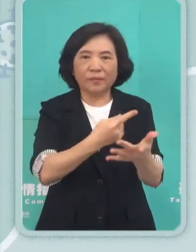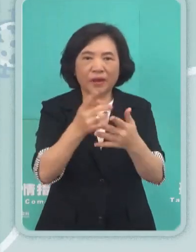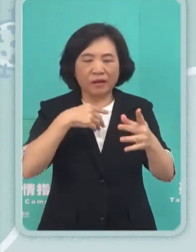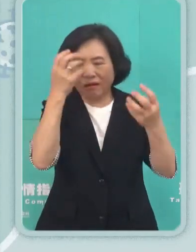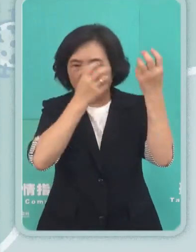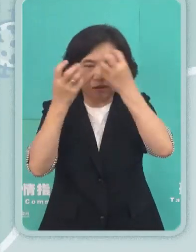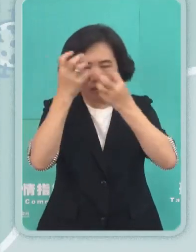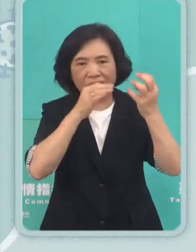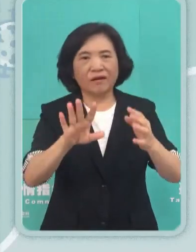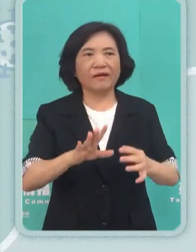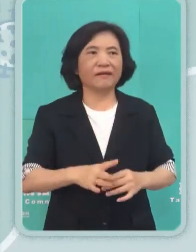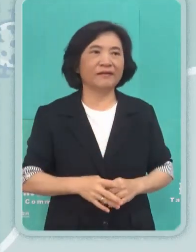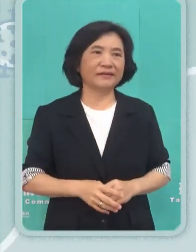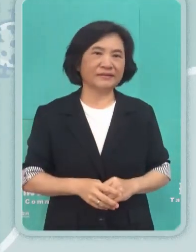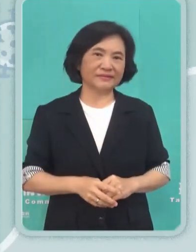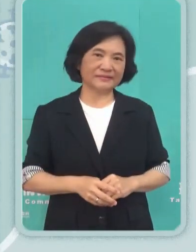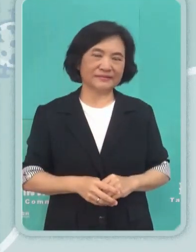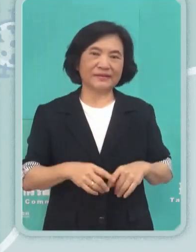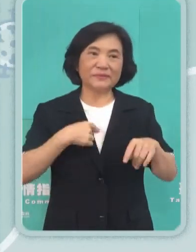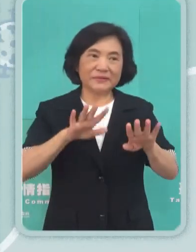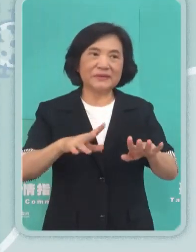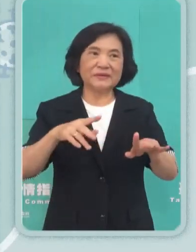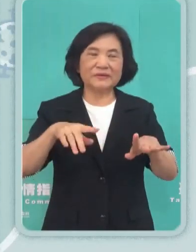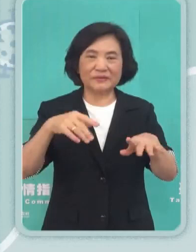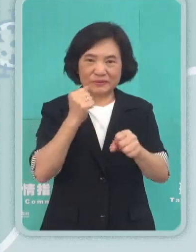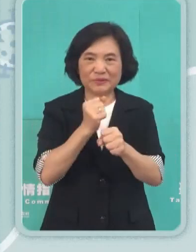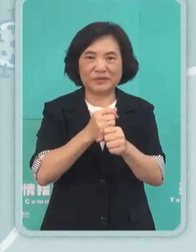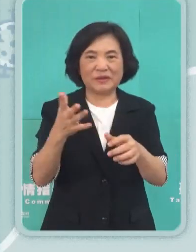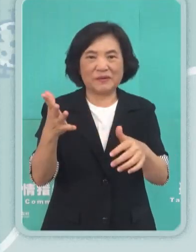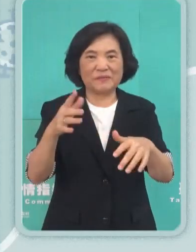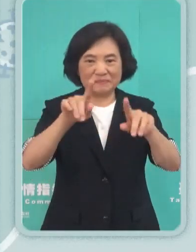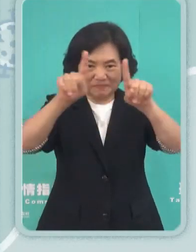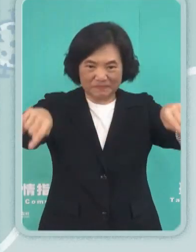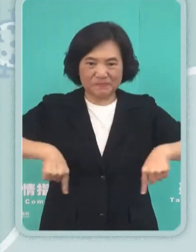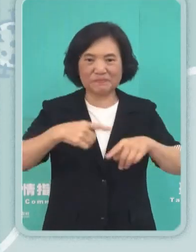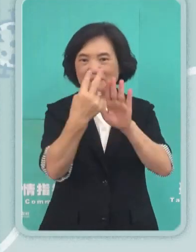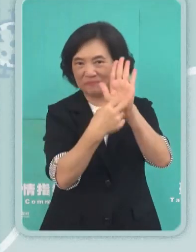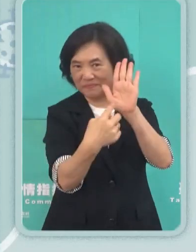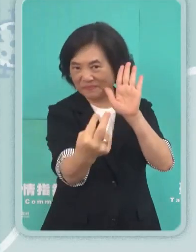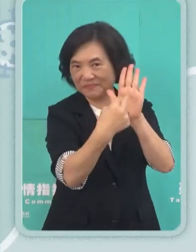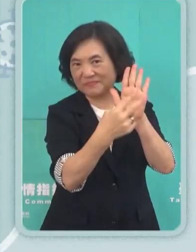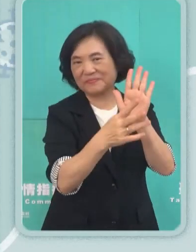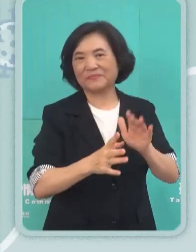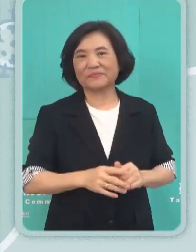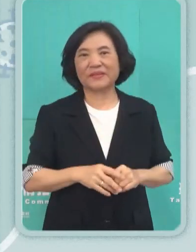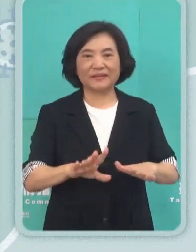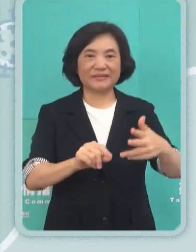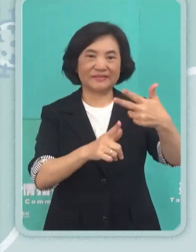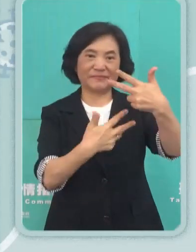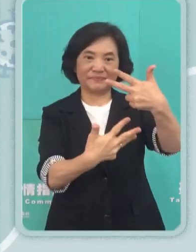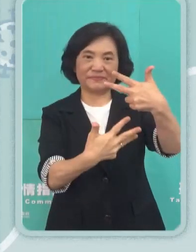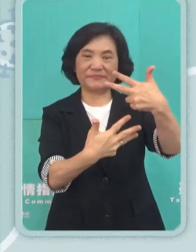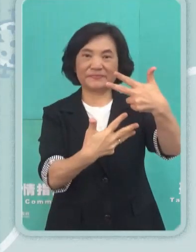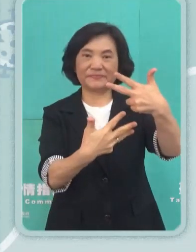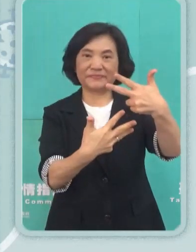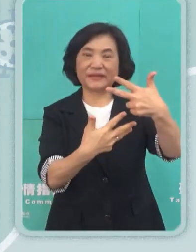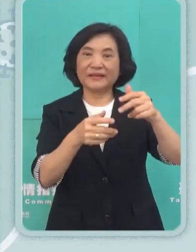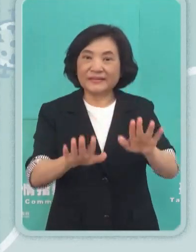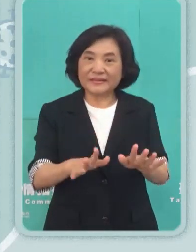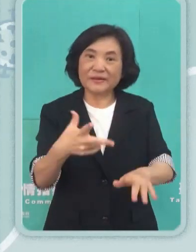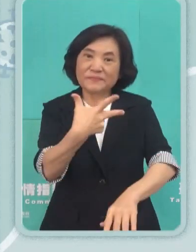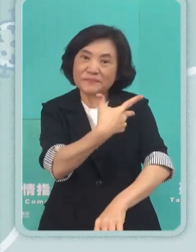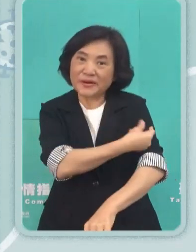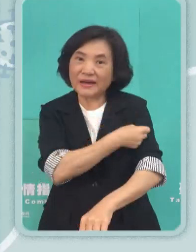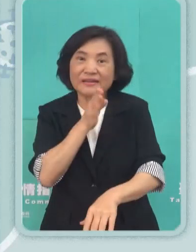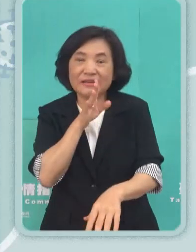迷糊糊，你知道吗？特别做了一个钟表，让大家了解。今天是7月8号嘛，所以现在正在